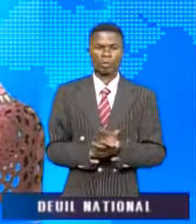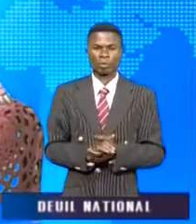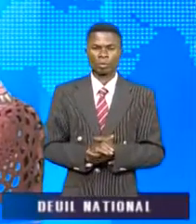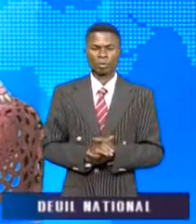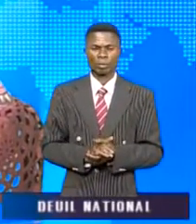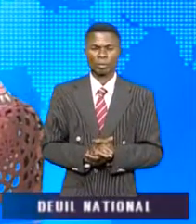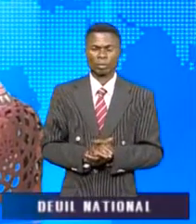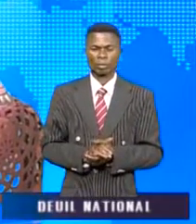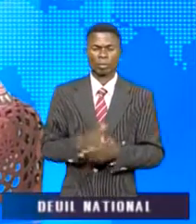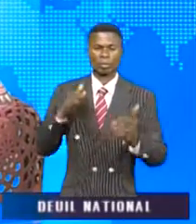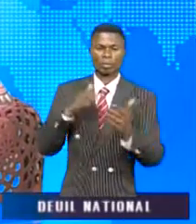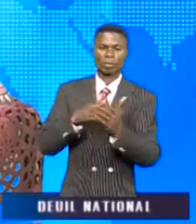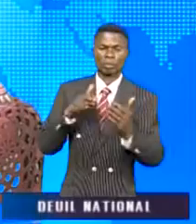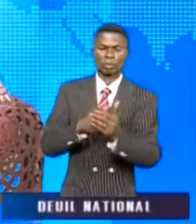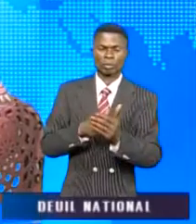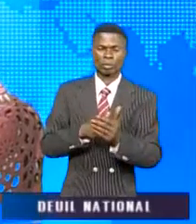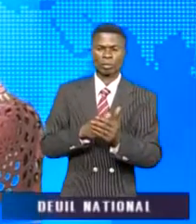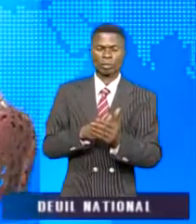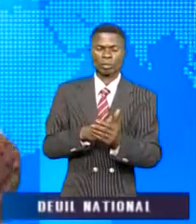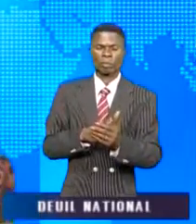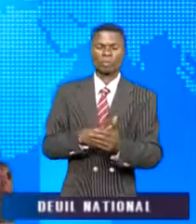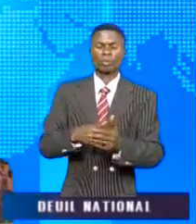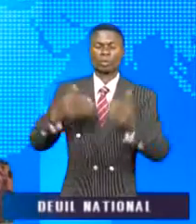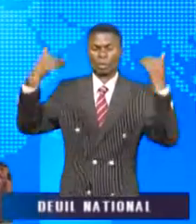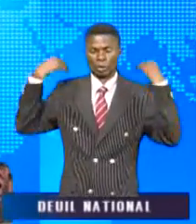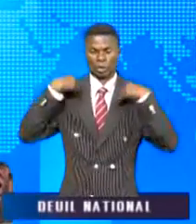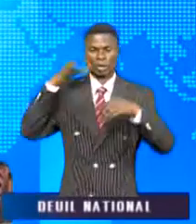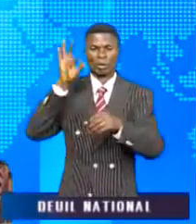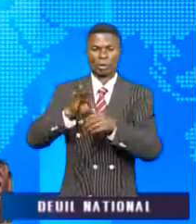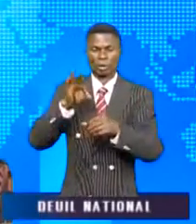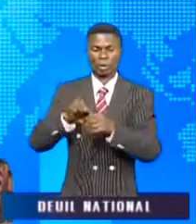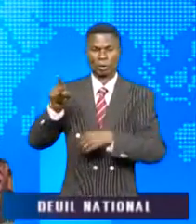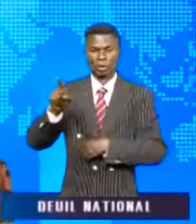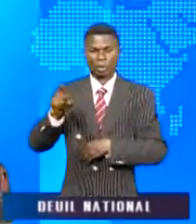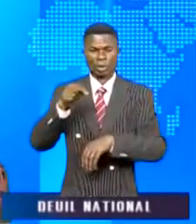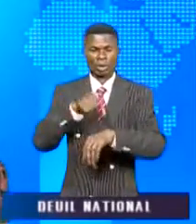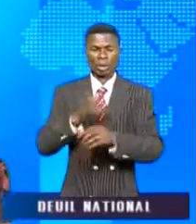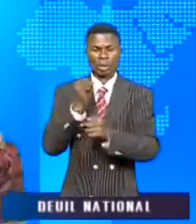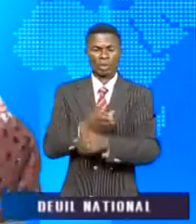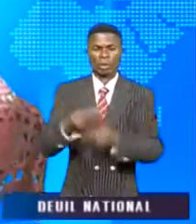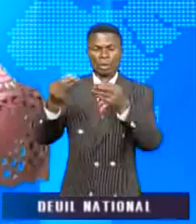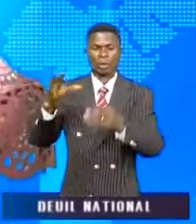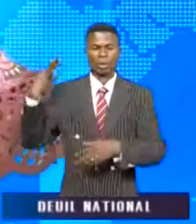pour succéder à Corneille Nangaa à la tête de la Commission électorale nationale indépendante, eh bien, l'heure est au dépôt des